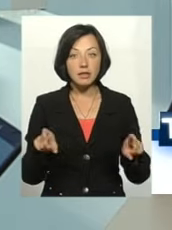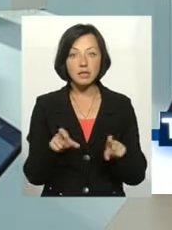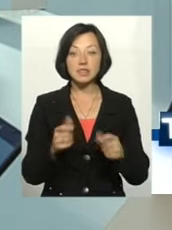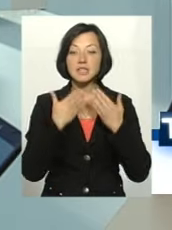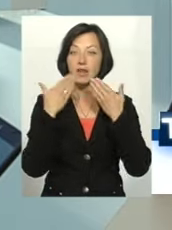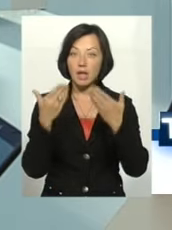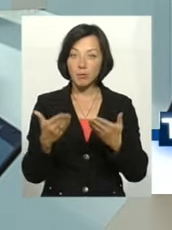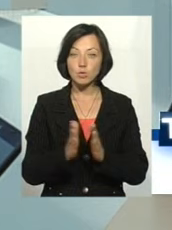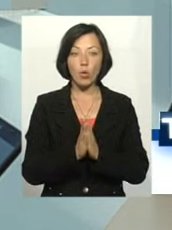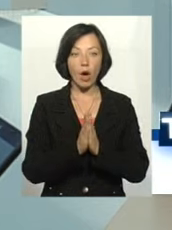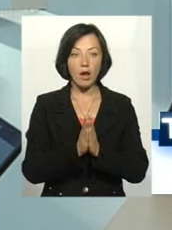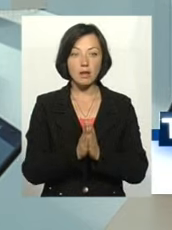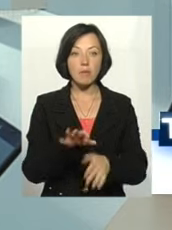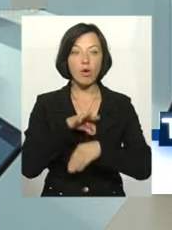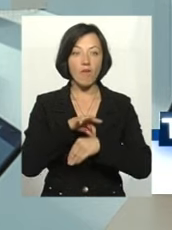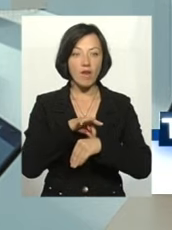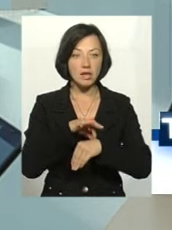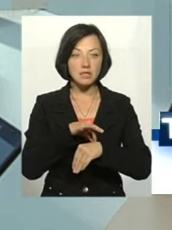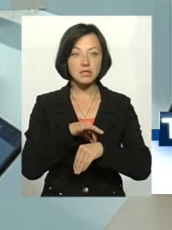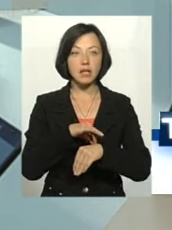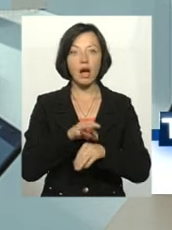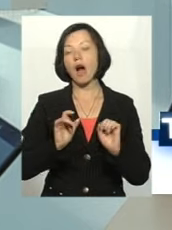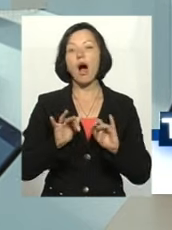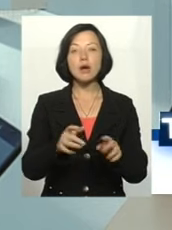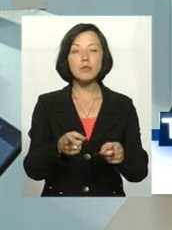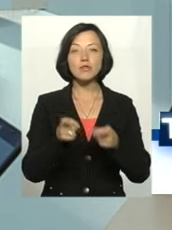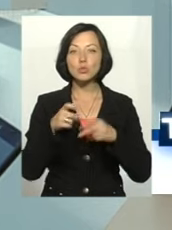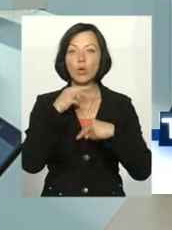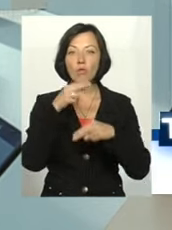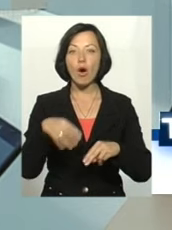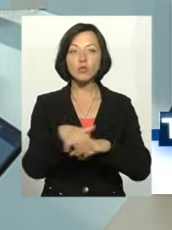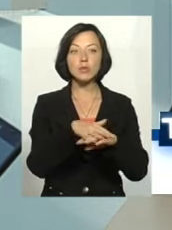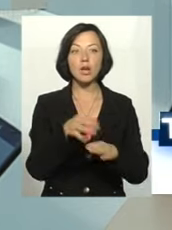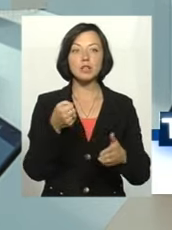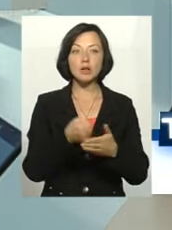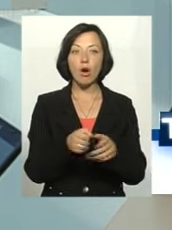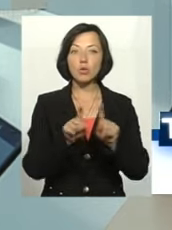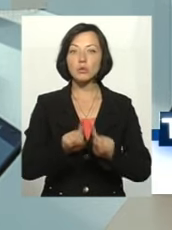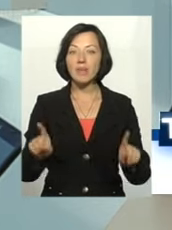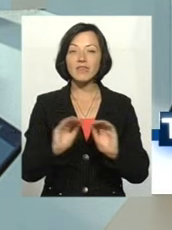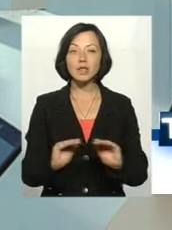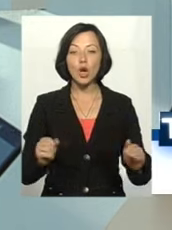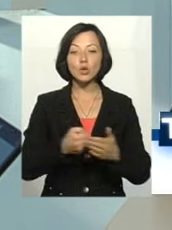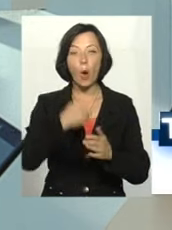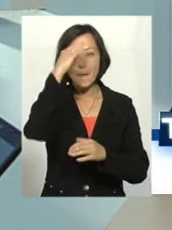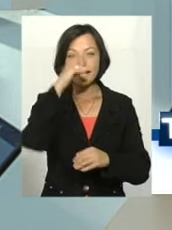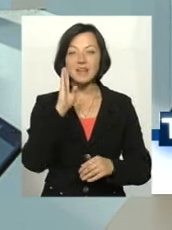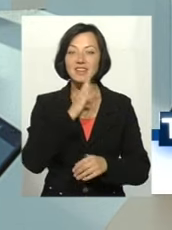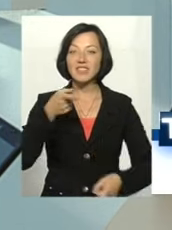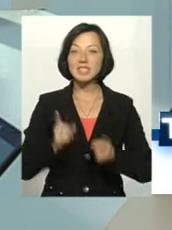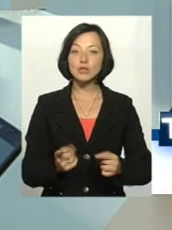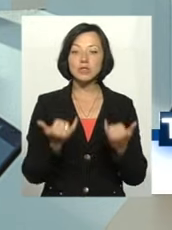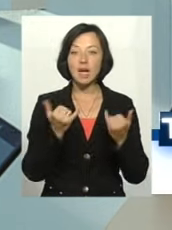ми звернемося із проханням провести акцію, щоб привернути увагу суспільства до особливих дітей, до батьків, які дійсно